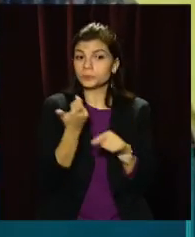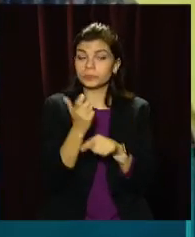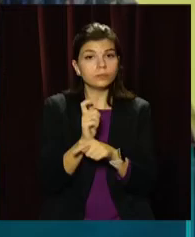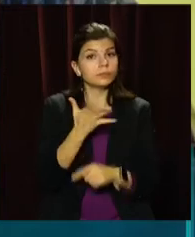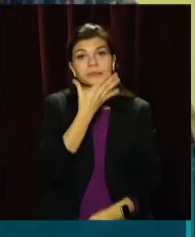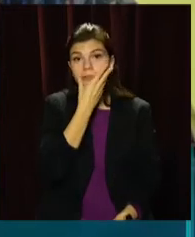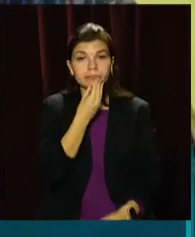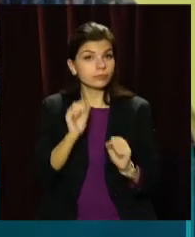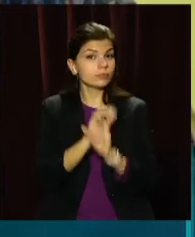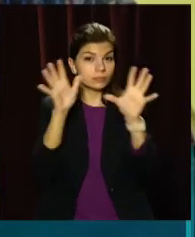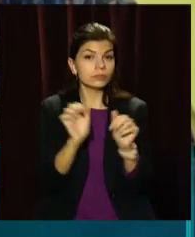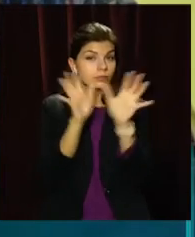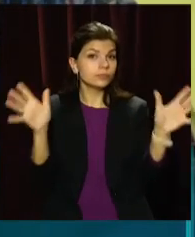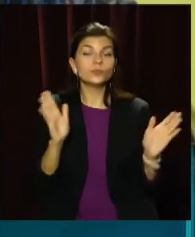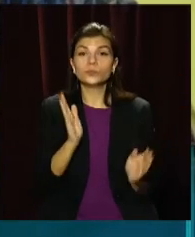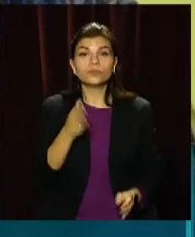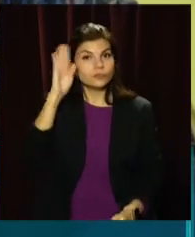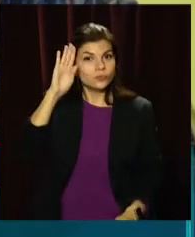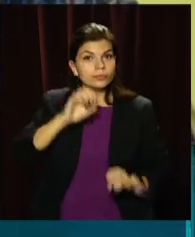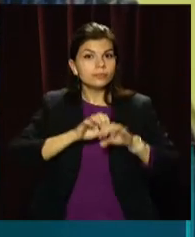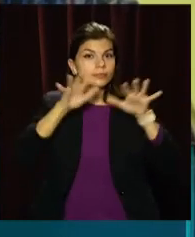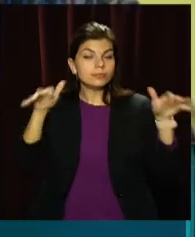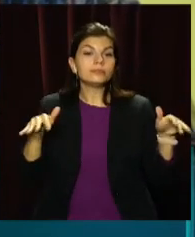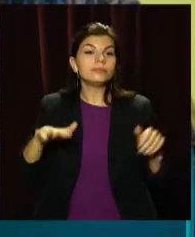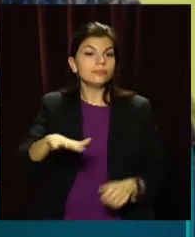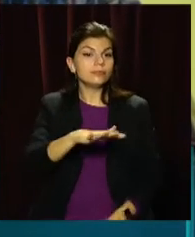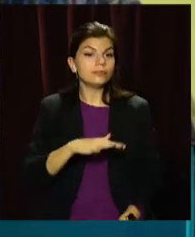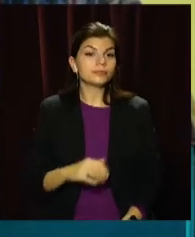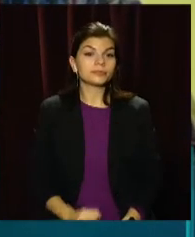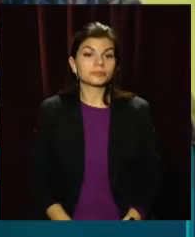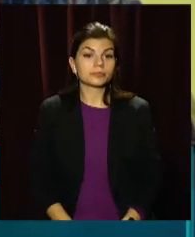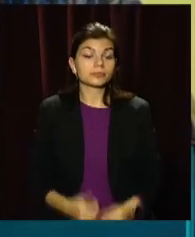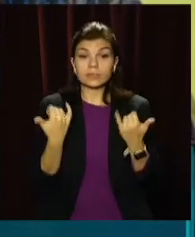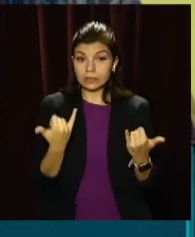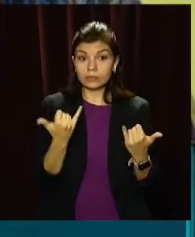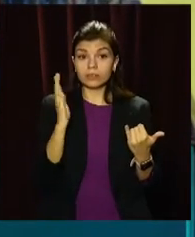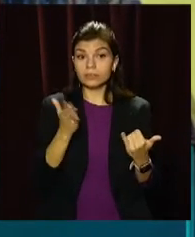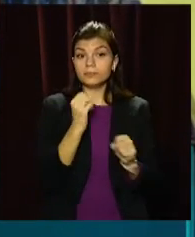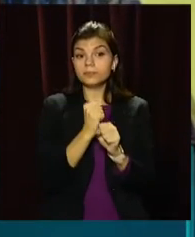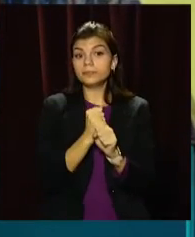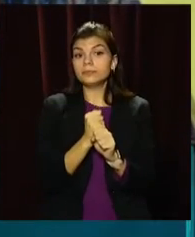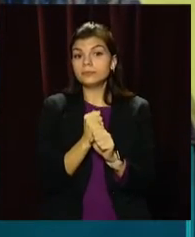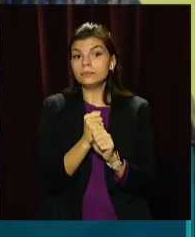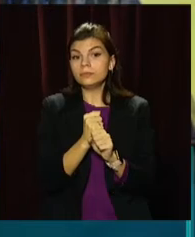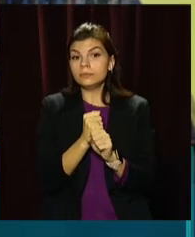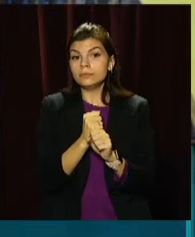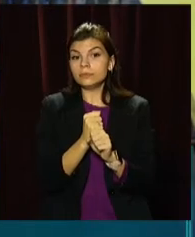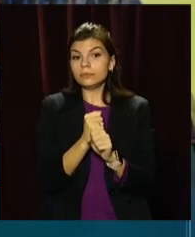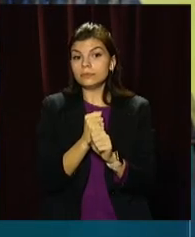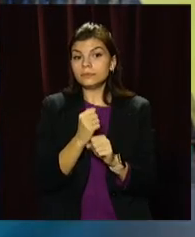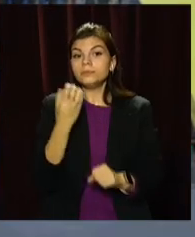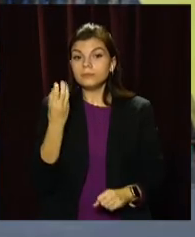гарний фонтан всередині площі працювати. Зараз буде зроблено